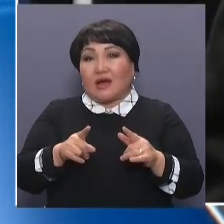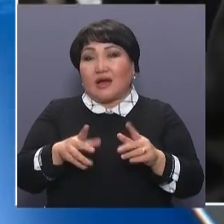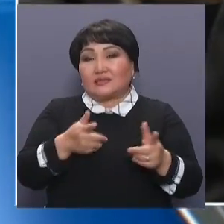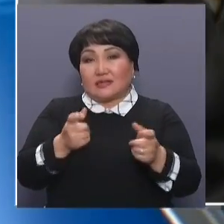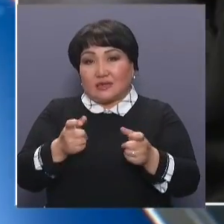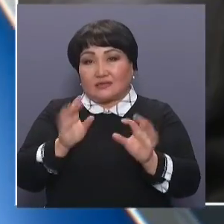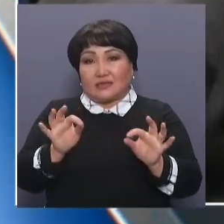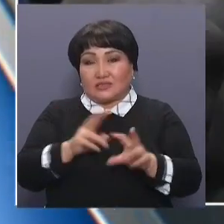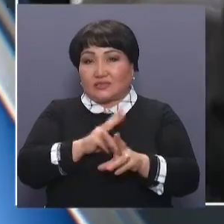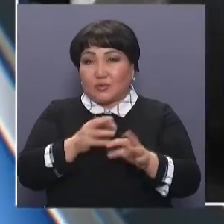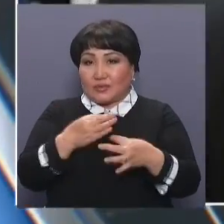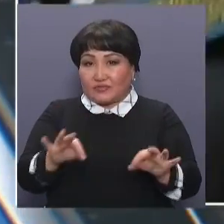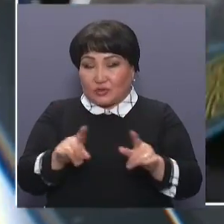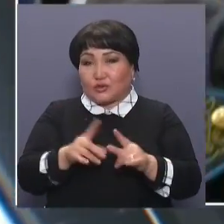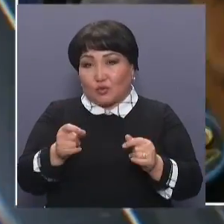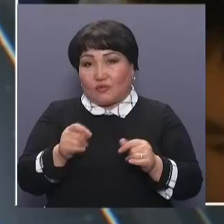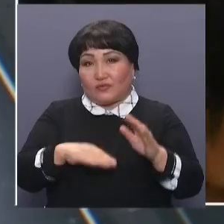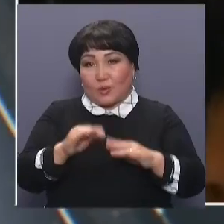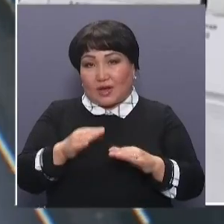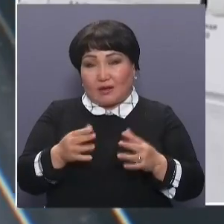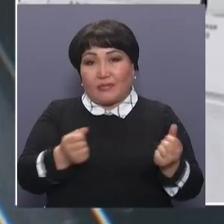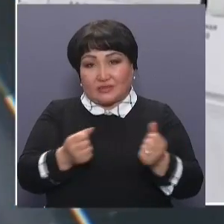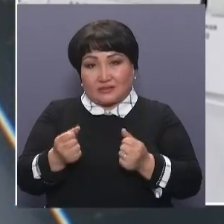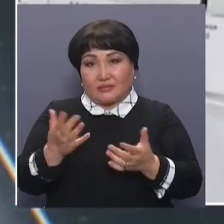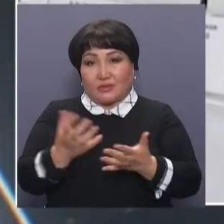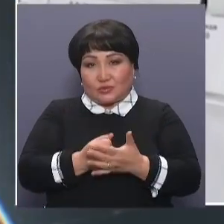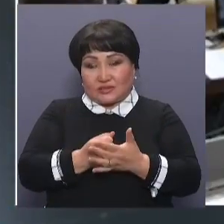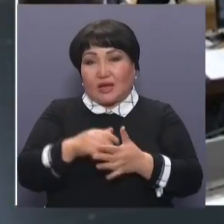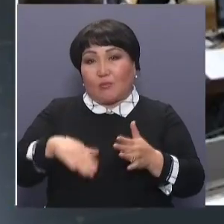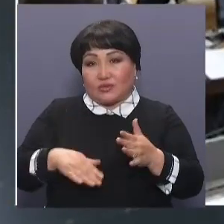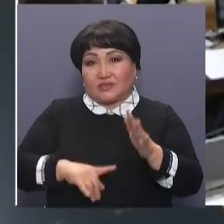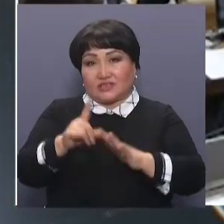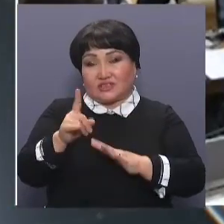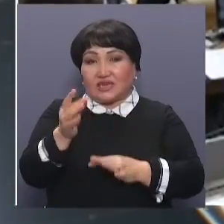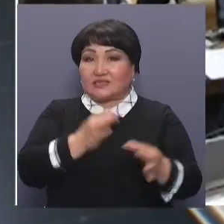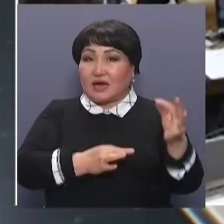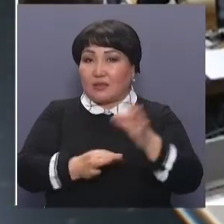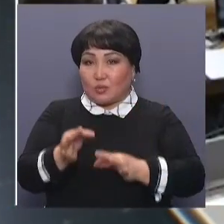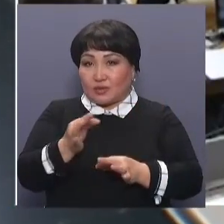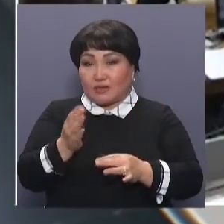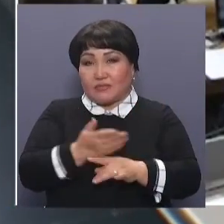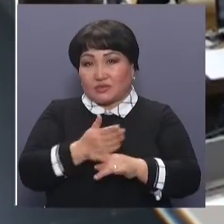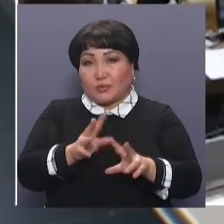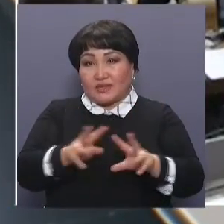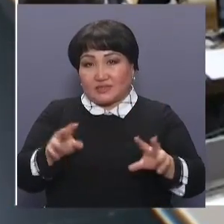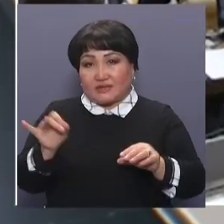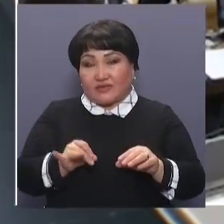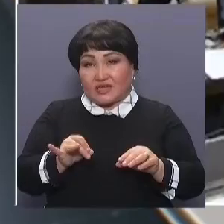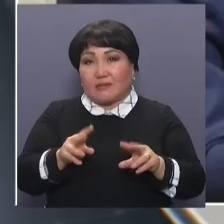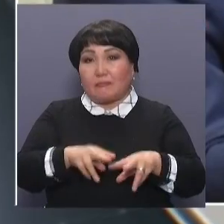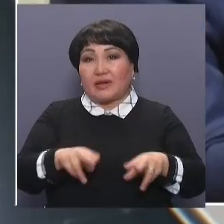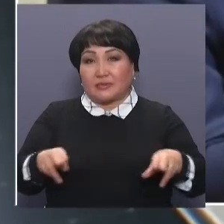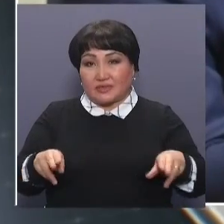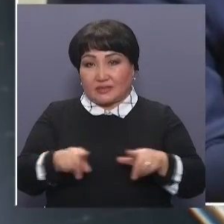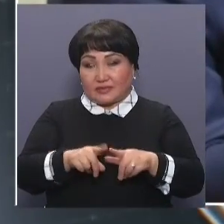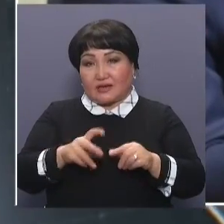руках подержать все же получилось. Ну а после начались дебаты, точнее диалог между министром и парламентариями. Так